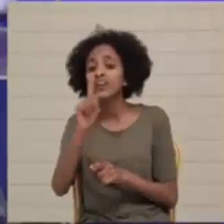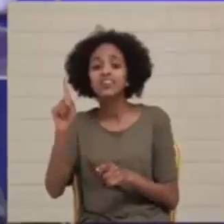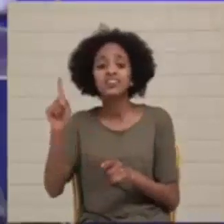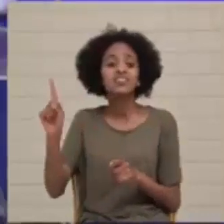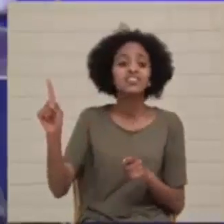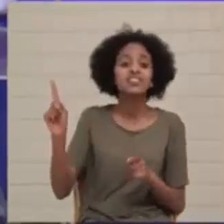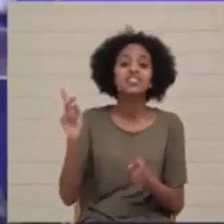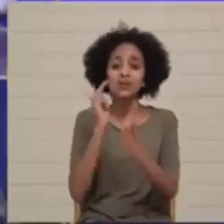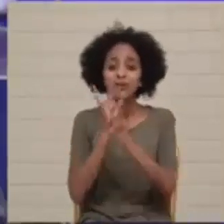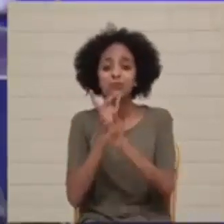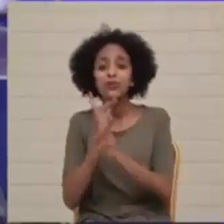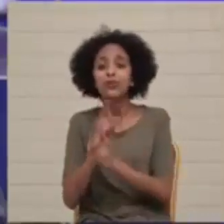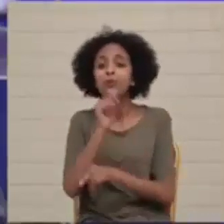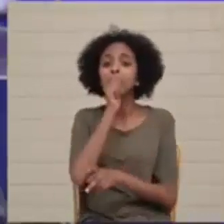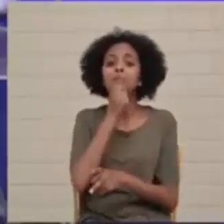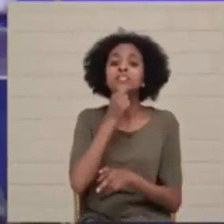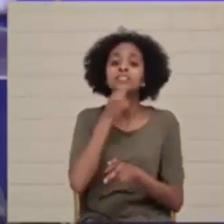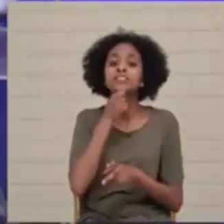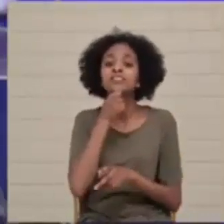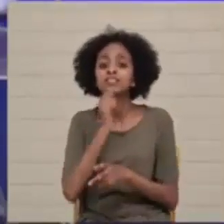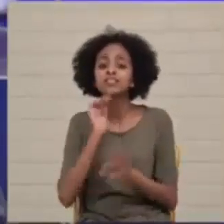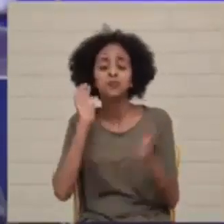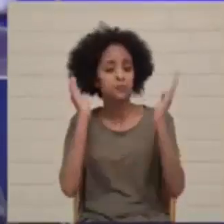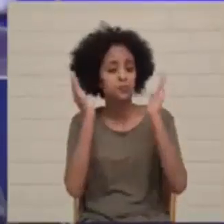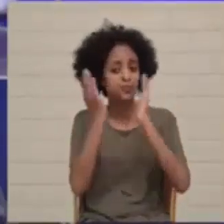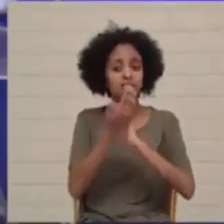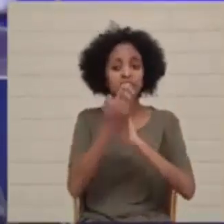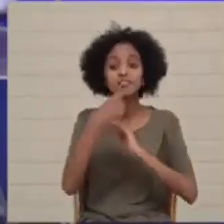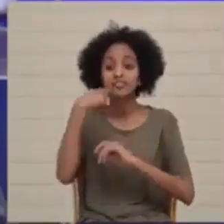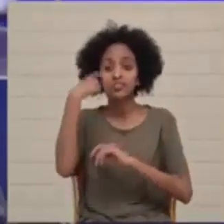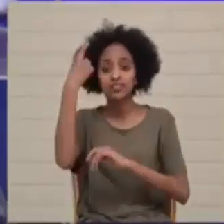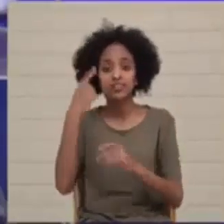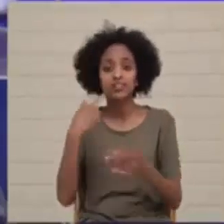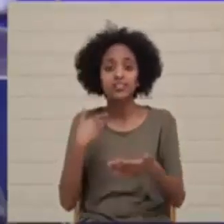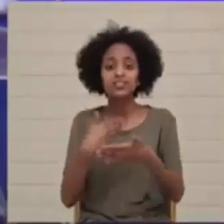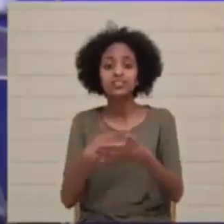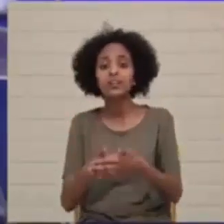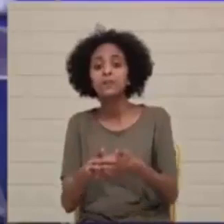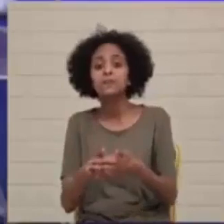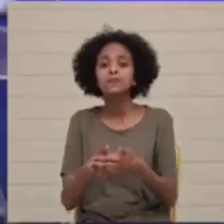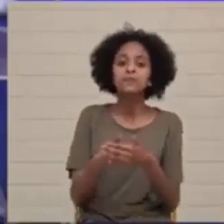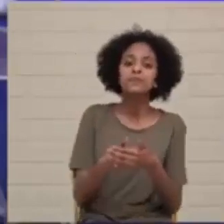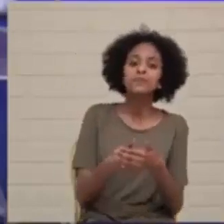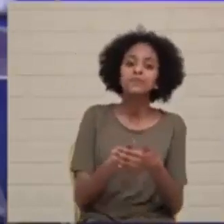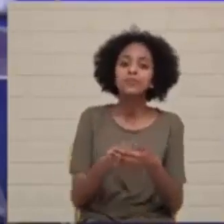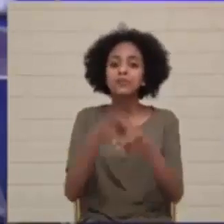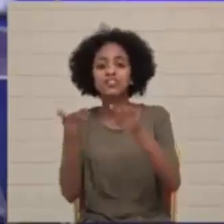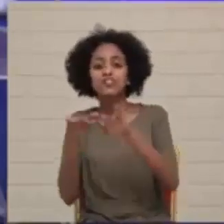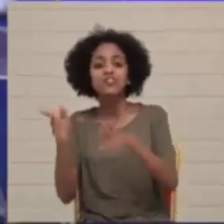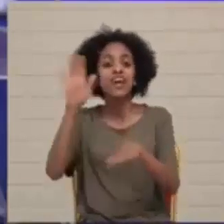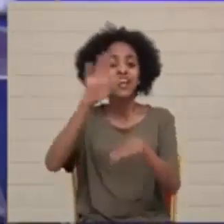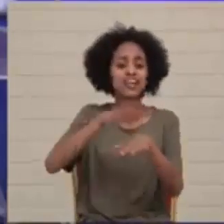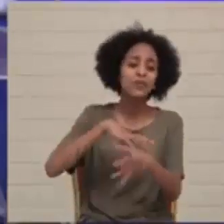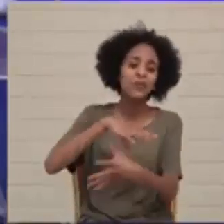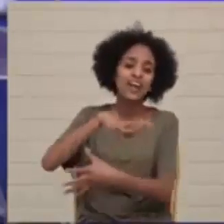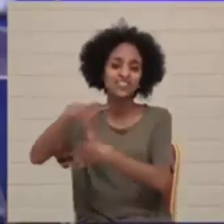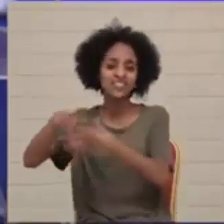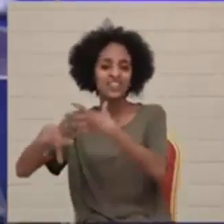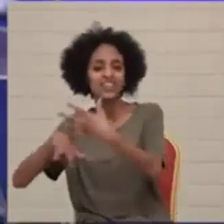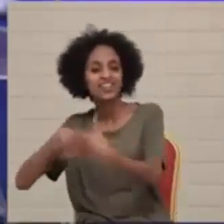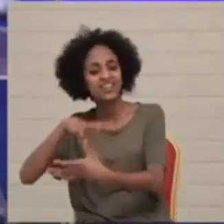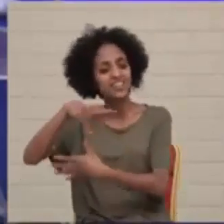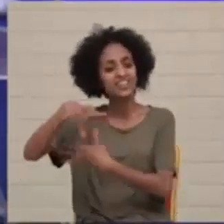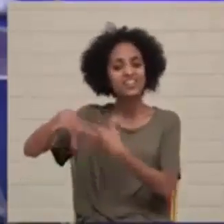አትቁረጥ ጠብቀው በትዕግስት ዘንበል እስኪል ድረስ በስፍራ ላይ ቆመ